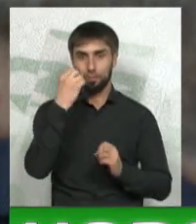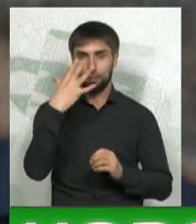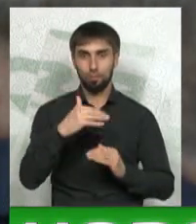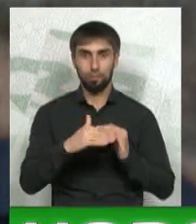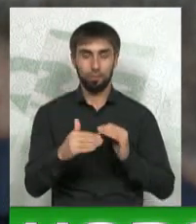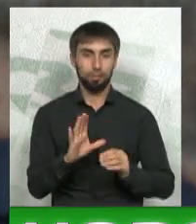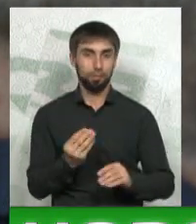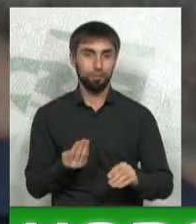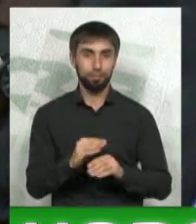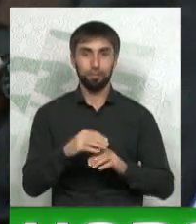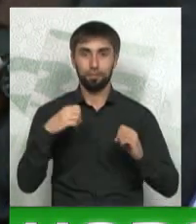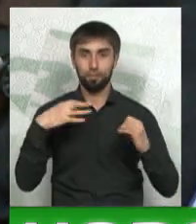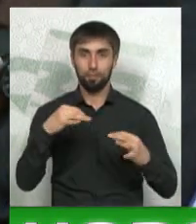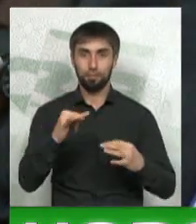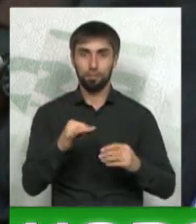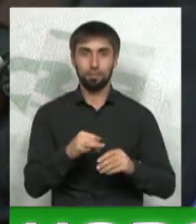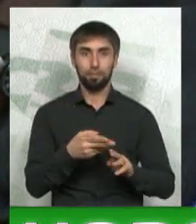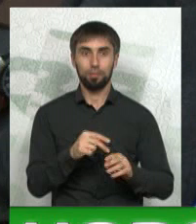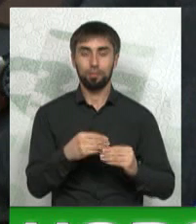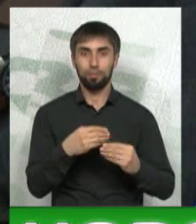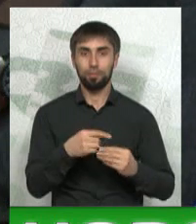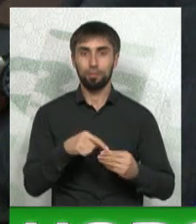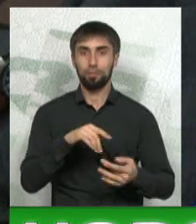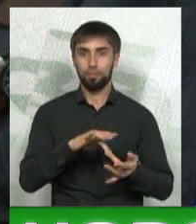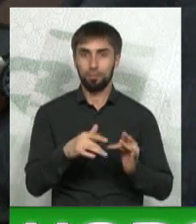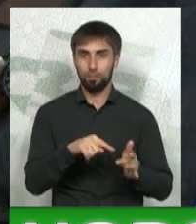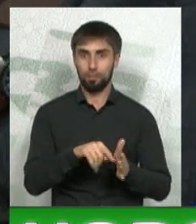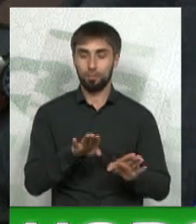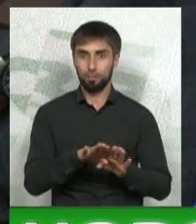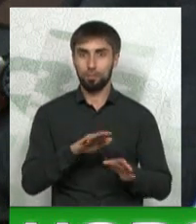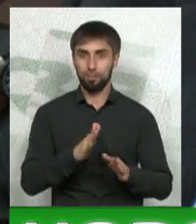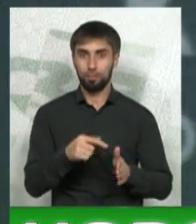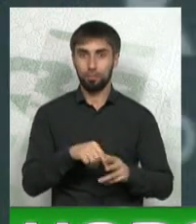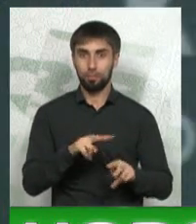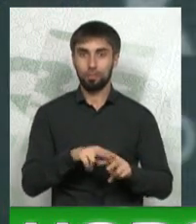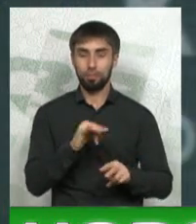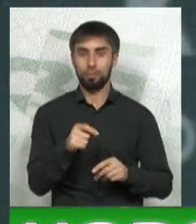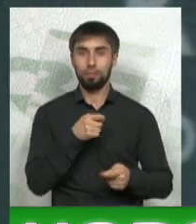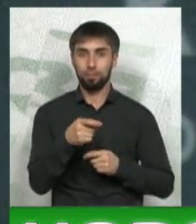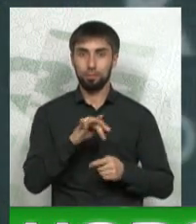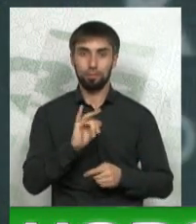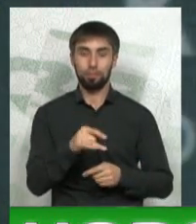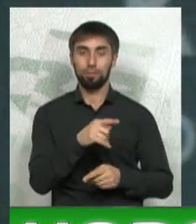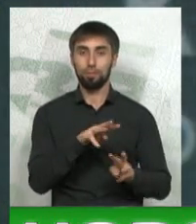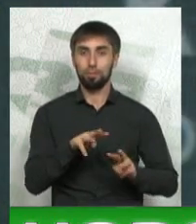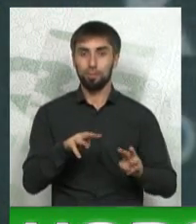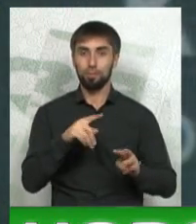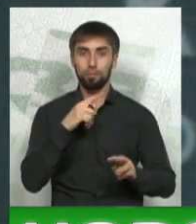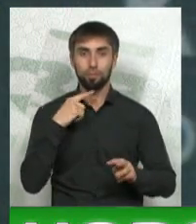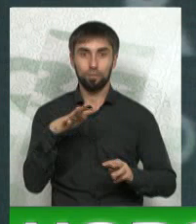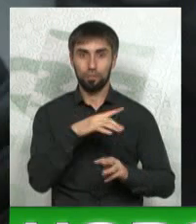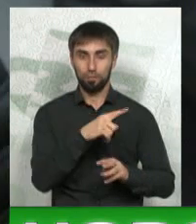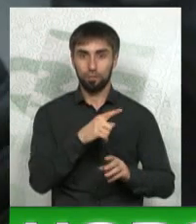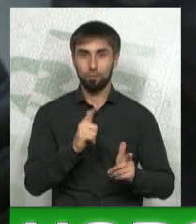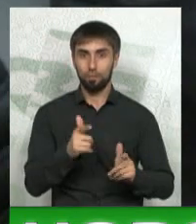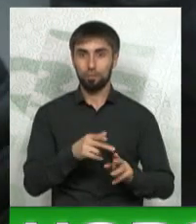с дополнительным освещением и с раздачей интернет-трафика. Соответствующая заявка уже подана и одобрена Минспортом России. В этом